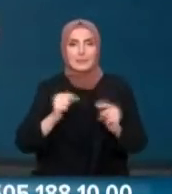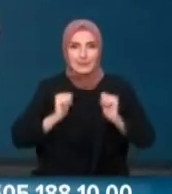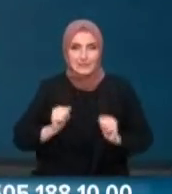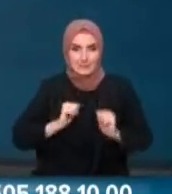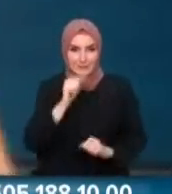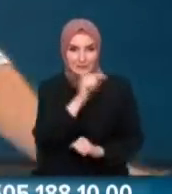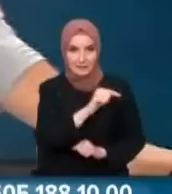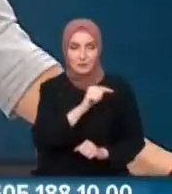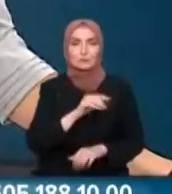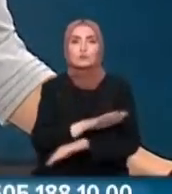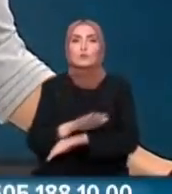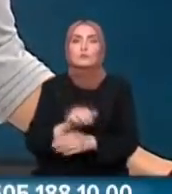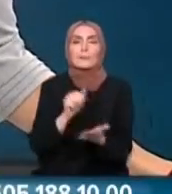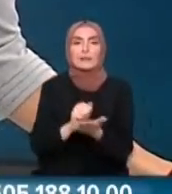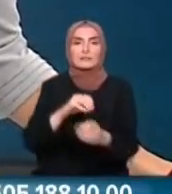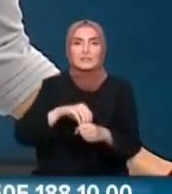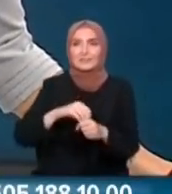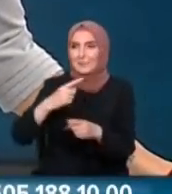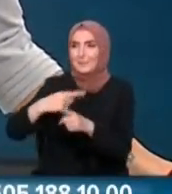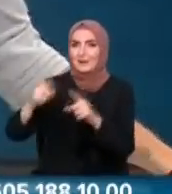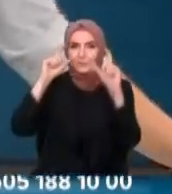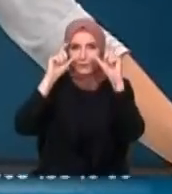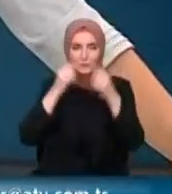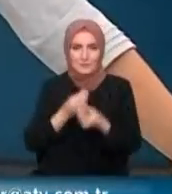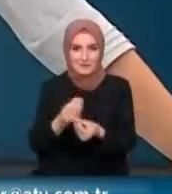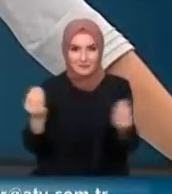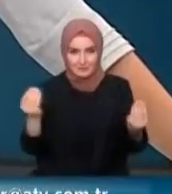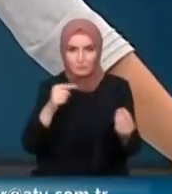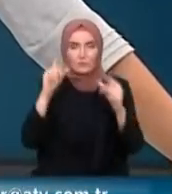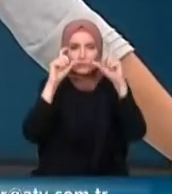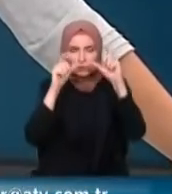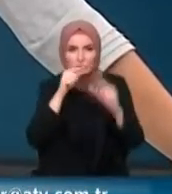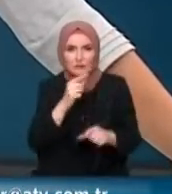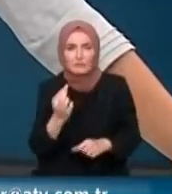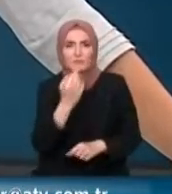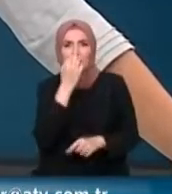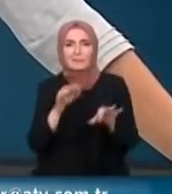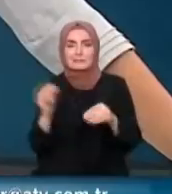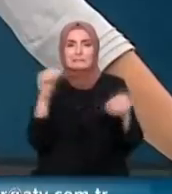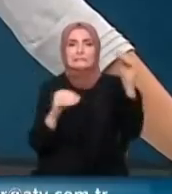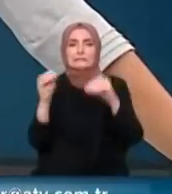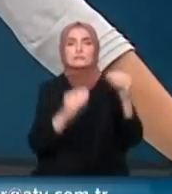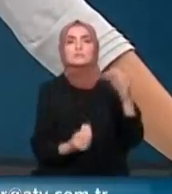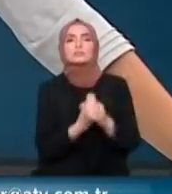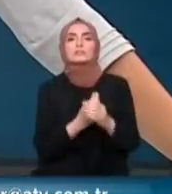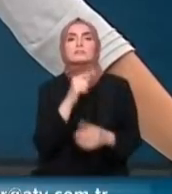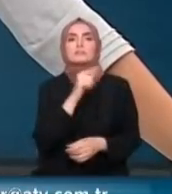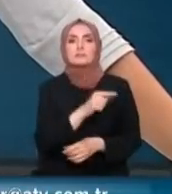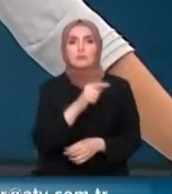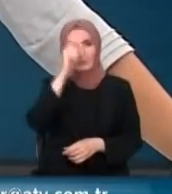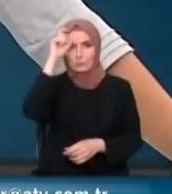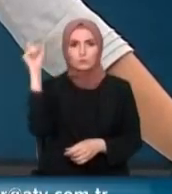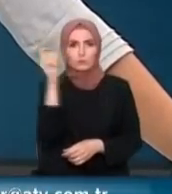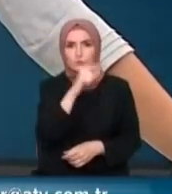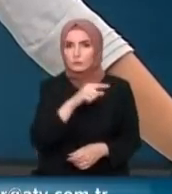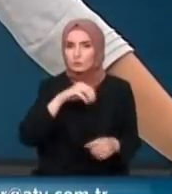Ama fotoğraf fotomontaj çıktı. Türkiye ise işin ciddiyetinin farkında ve diplomatik süreci işletiyor. Başkan